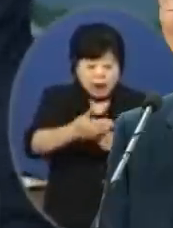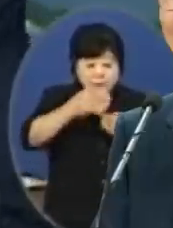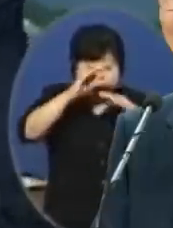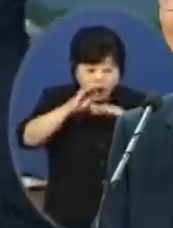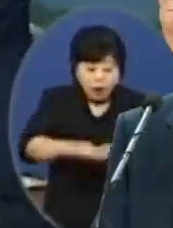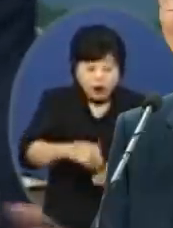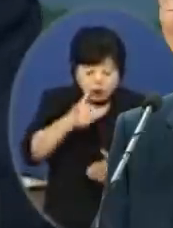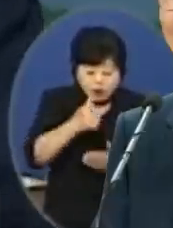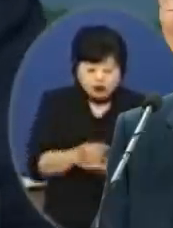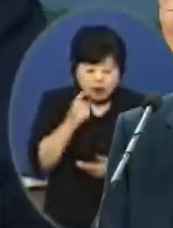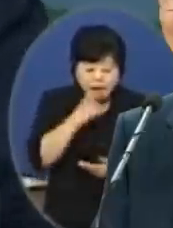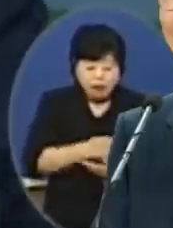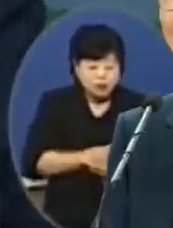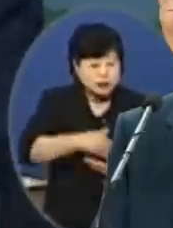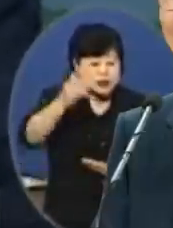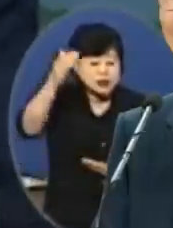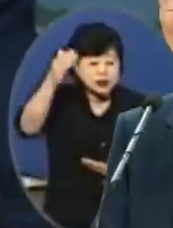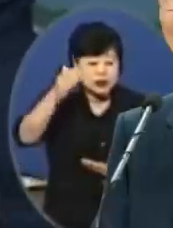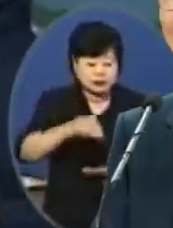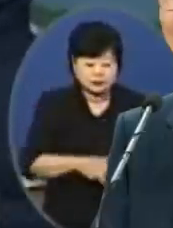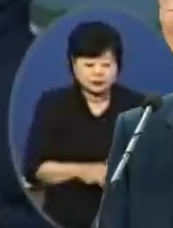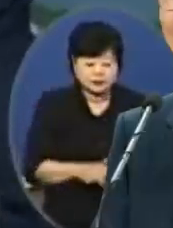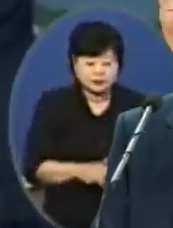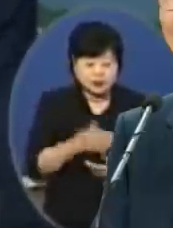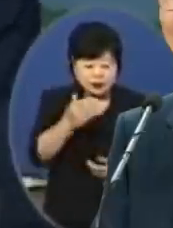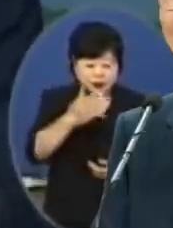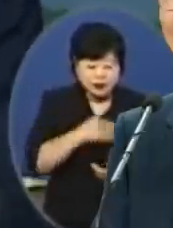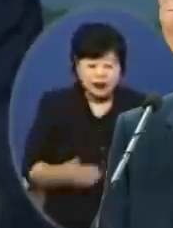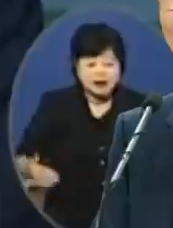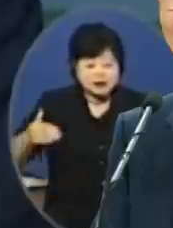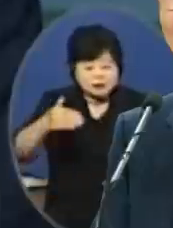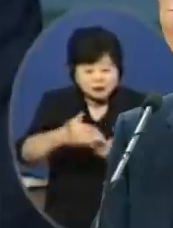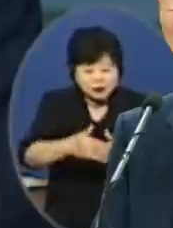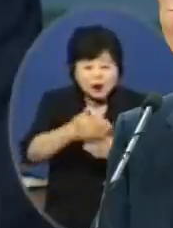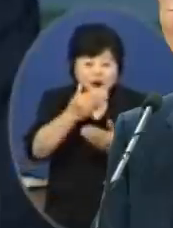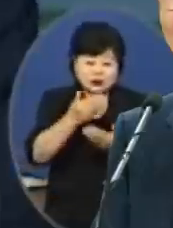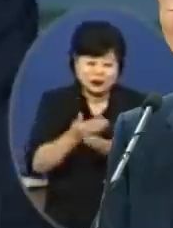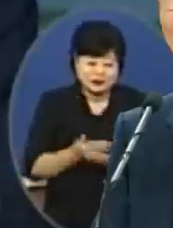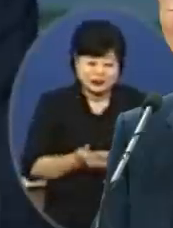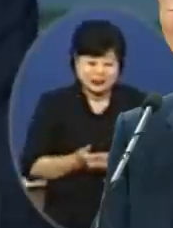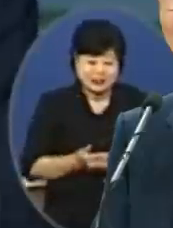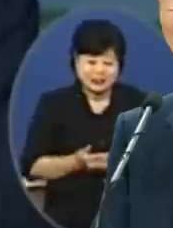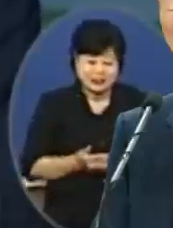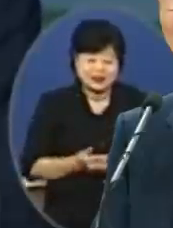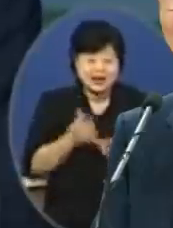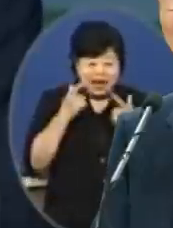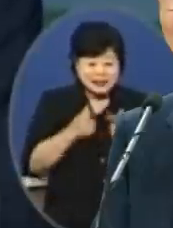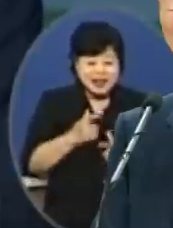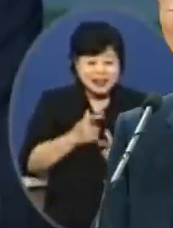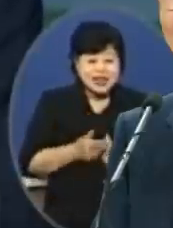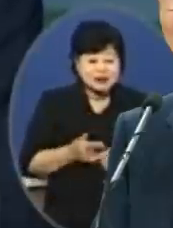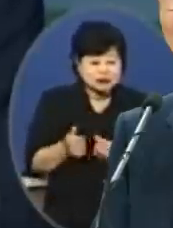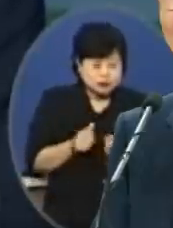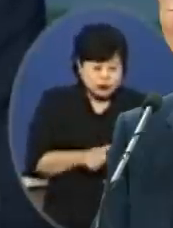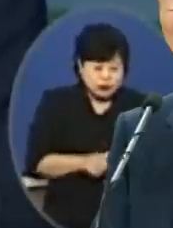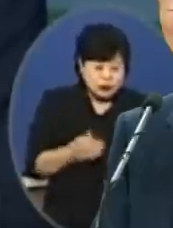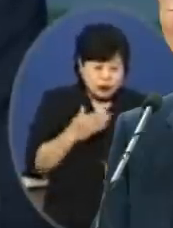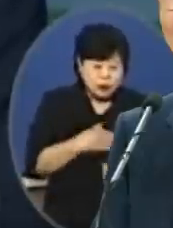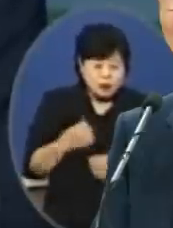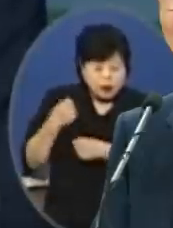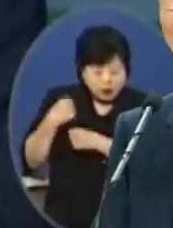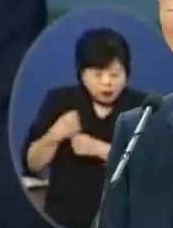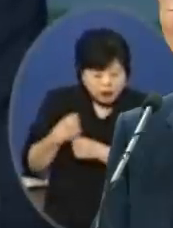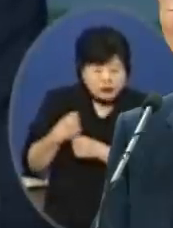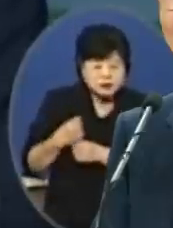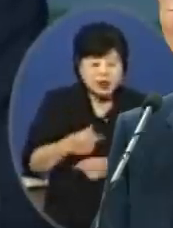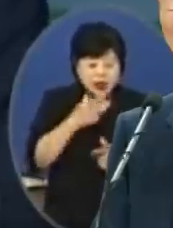흐려버리시고 죄악을 다 멸하시고 여러분과 나를 품어주시는 것입니다. 우리가 항상 예수 죽인 것을 몸에